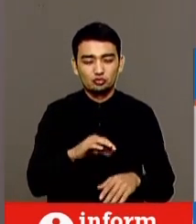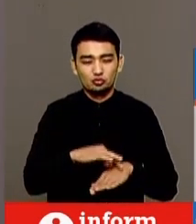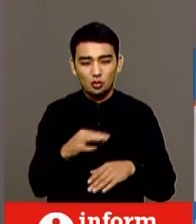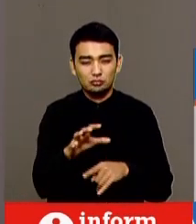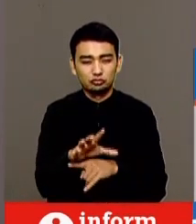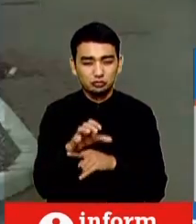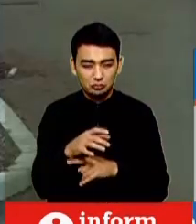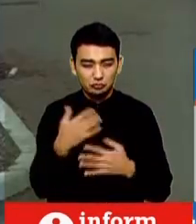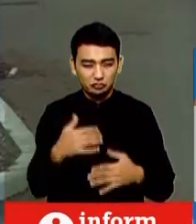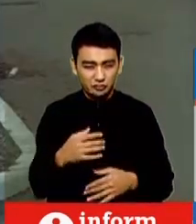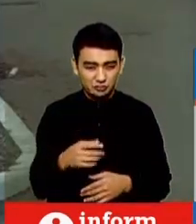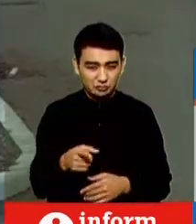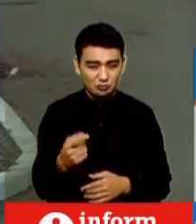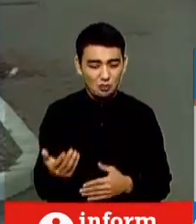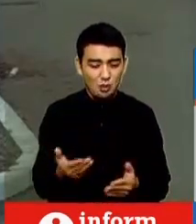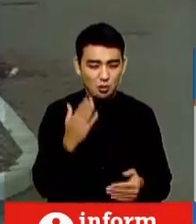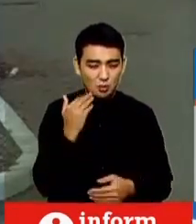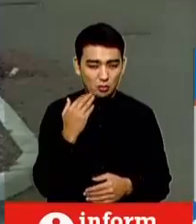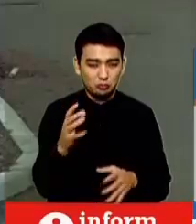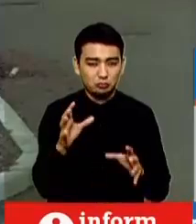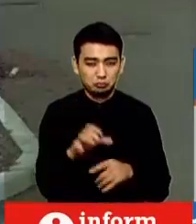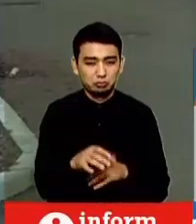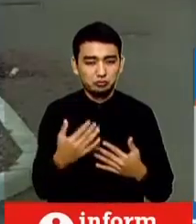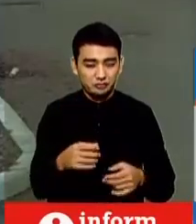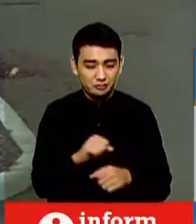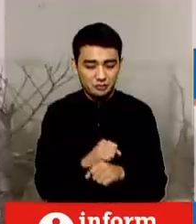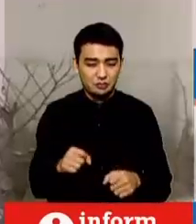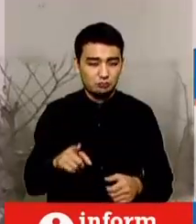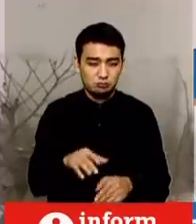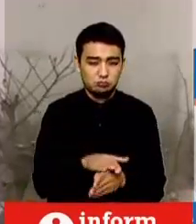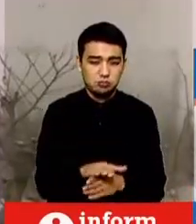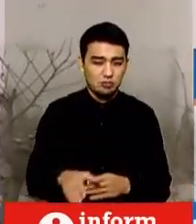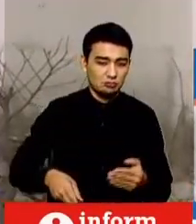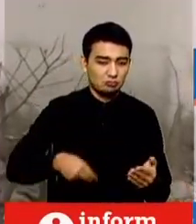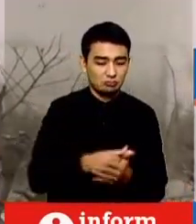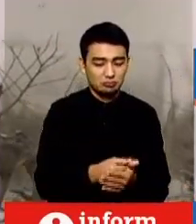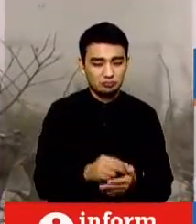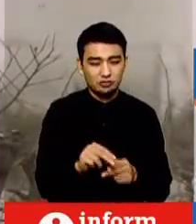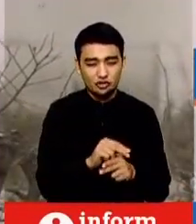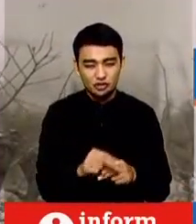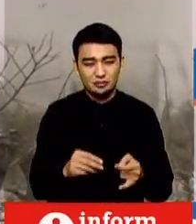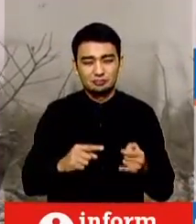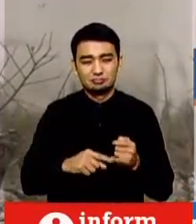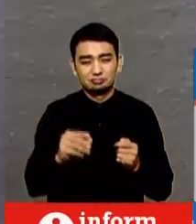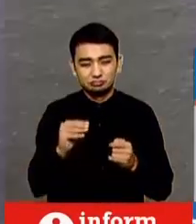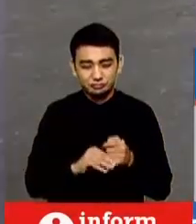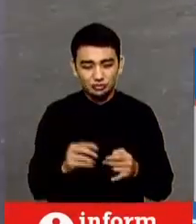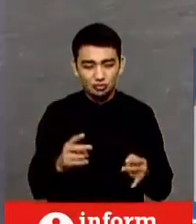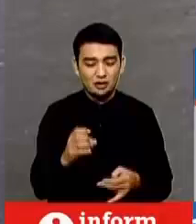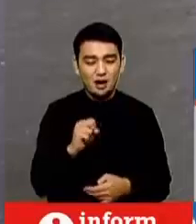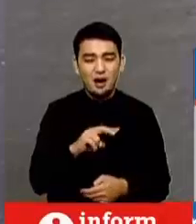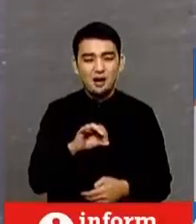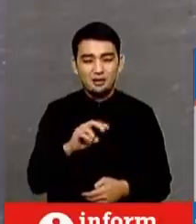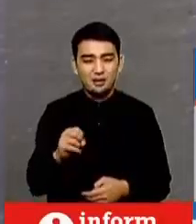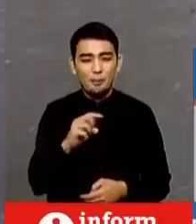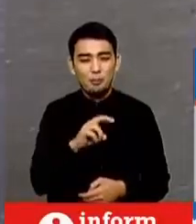жазаны жеңіл деп отыр. Ол кінәлілер тұңғышымнан ем-домына кететін шығынды толықтай көтеріп алсын деген талап қойды. Себебі 2 жасар Альянаға